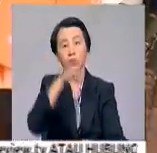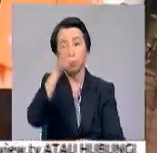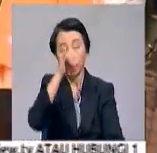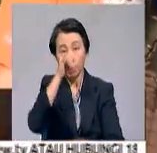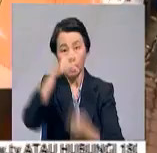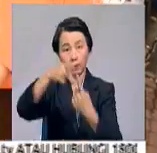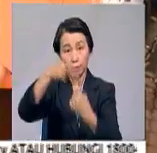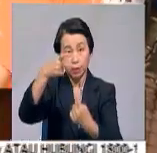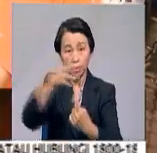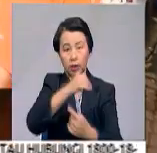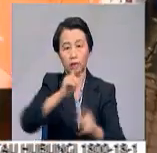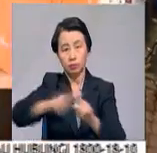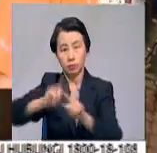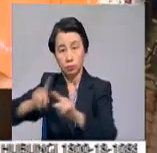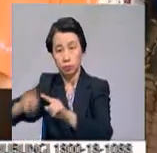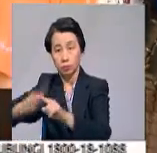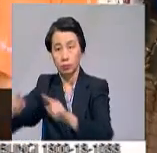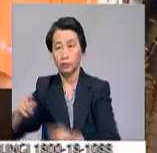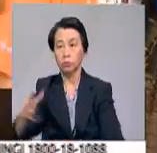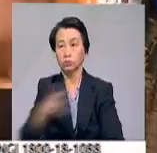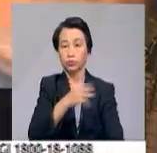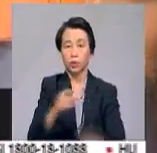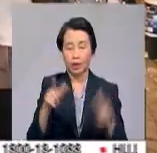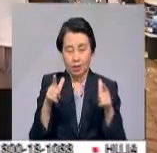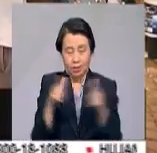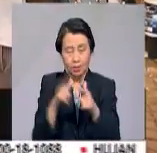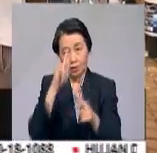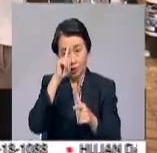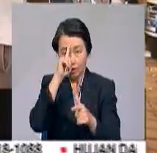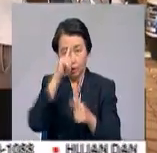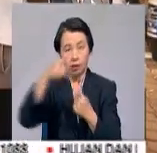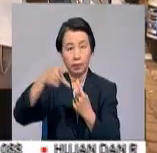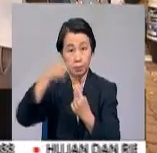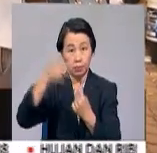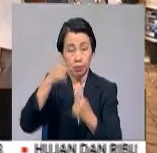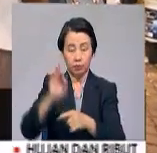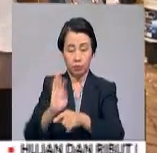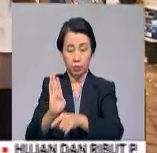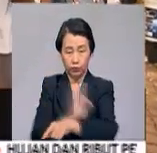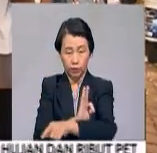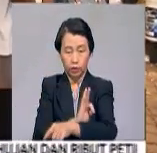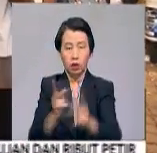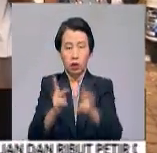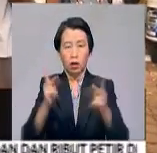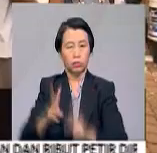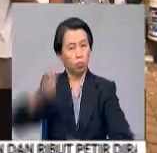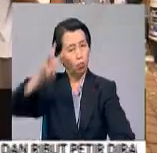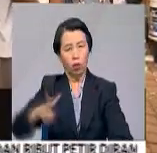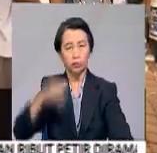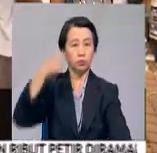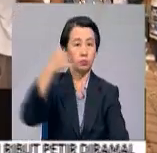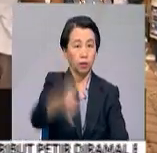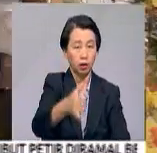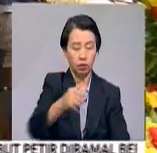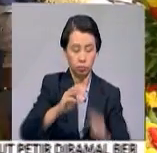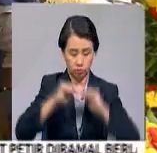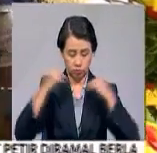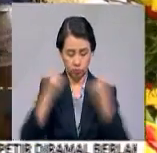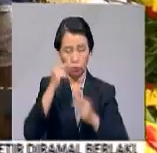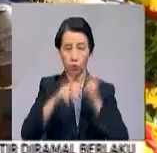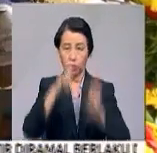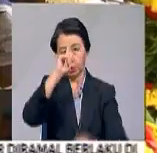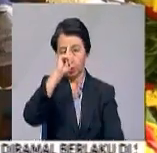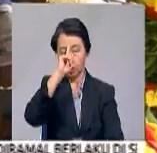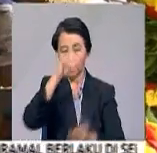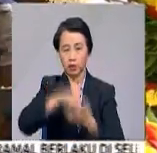Penang dan sebagainya. Sementara Little India Brickfields merupakan kawasan wajib kunjung bagi masyarakat India di